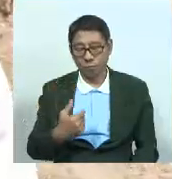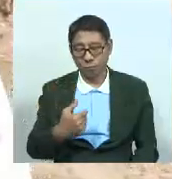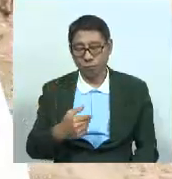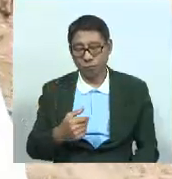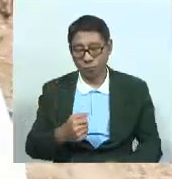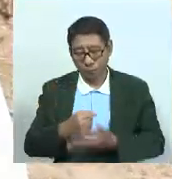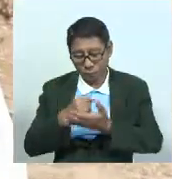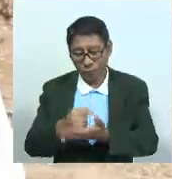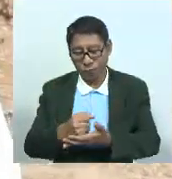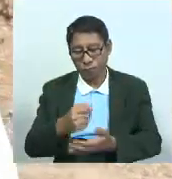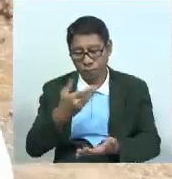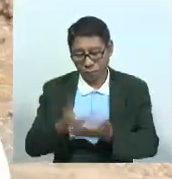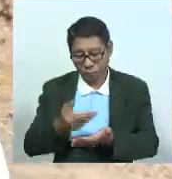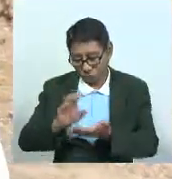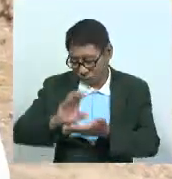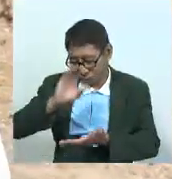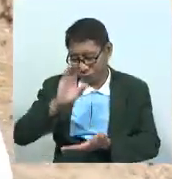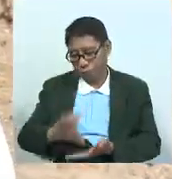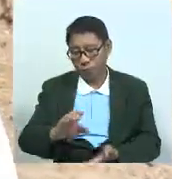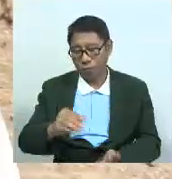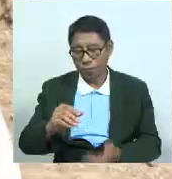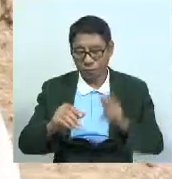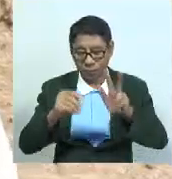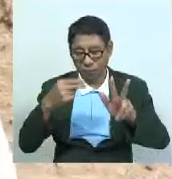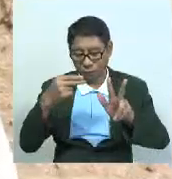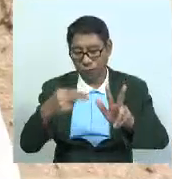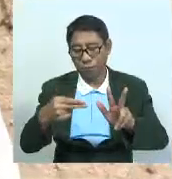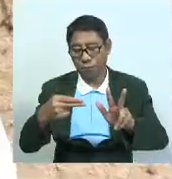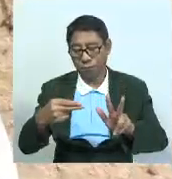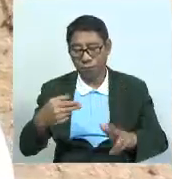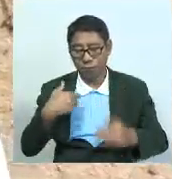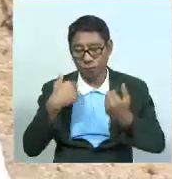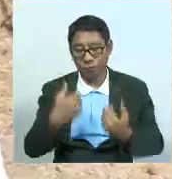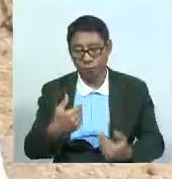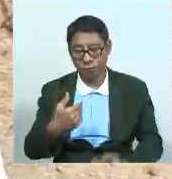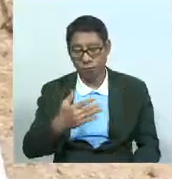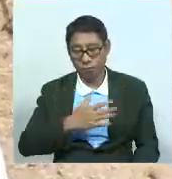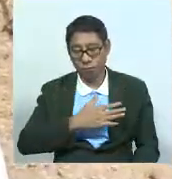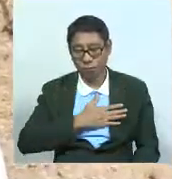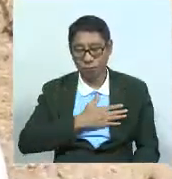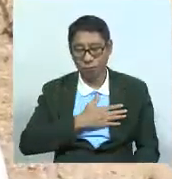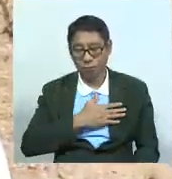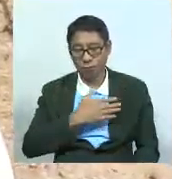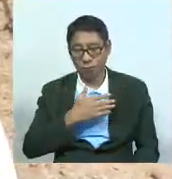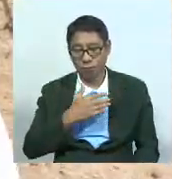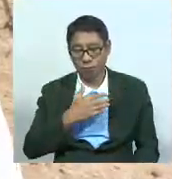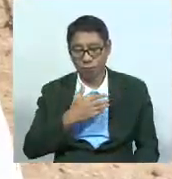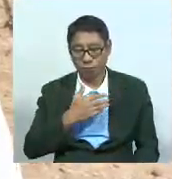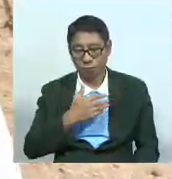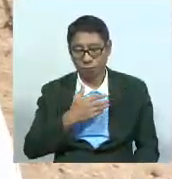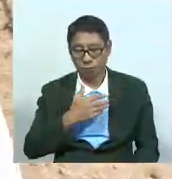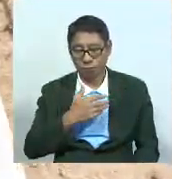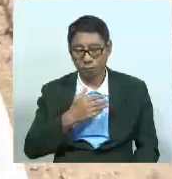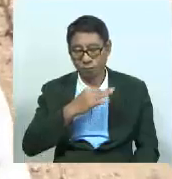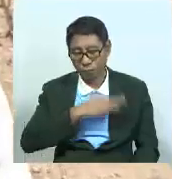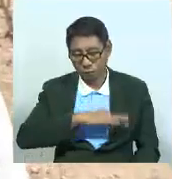านให้เงินทรัพย์30,000ถึงเนี่ยกา